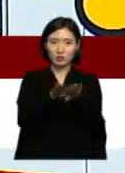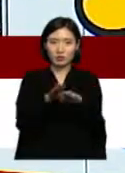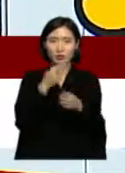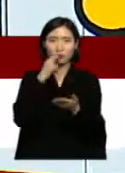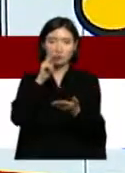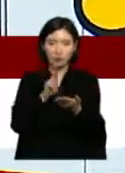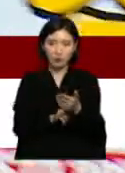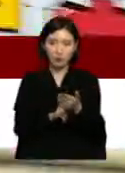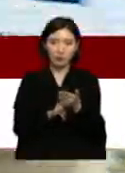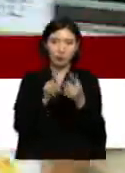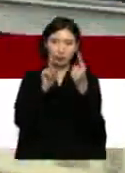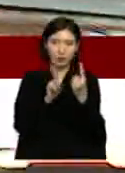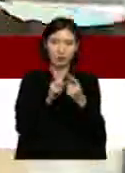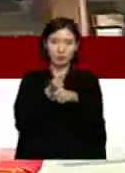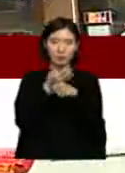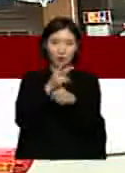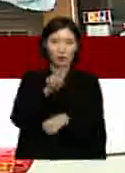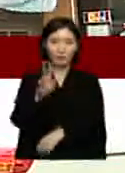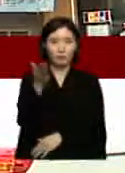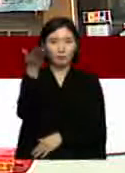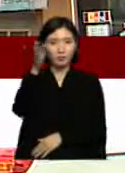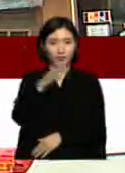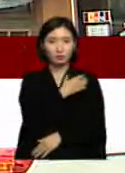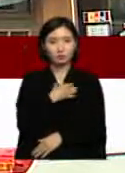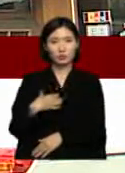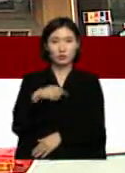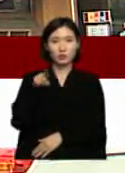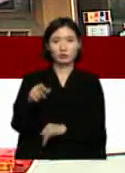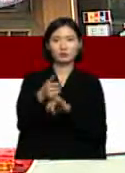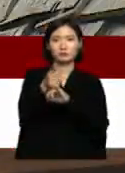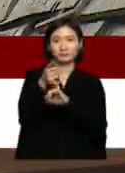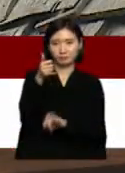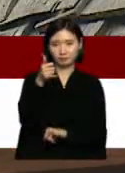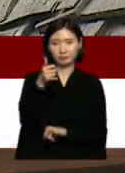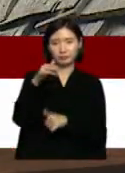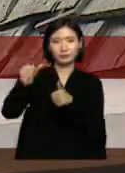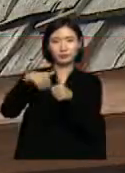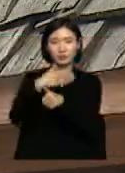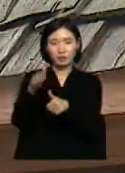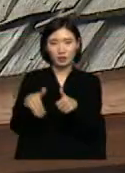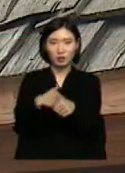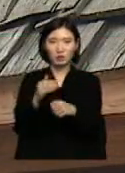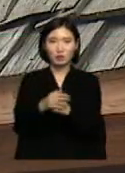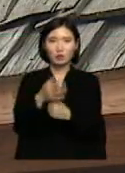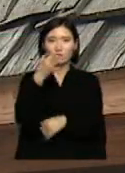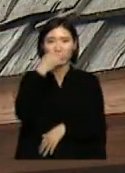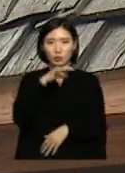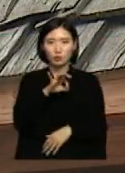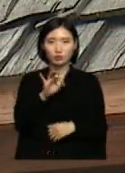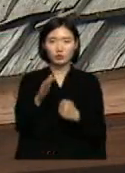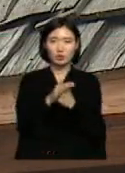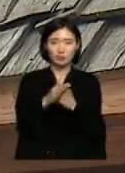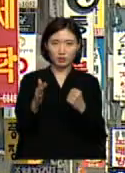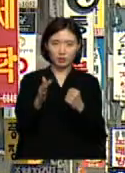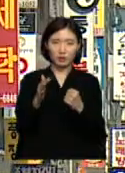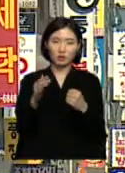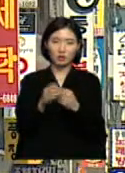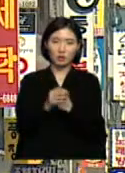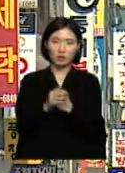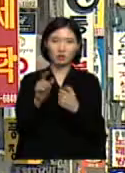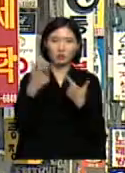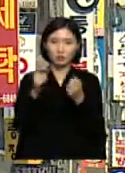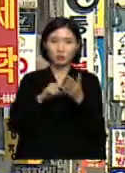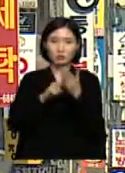우편으로 대상자에게 전달해야 하는데 구청이 이를 어긴 겁니다. 구청은 업무 효율상 그랬다며 재발하지